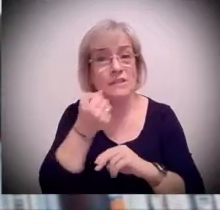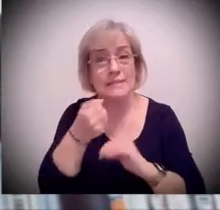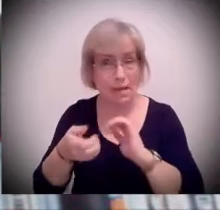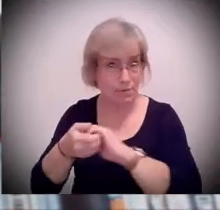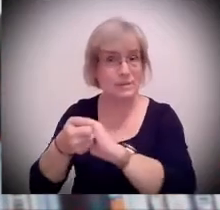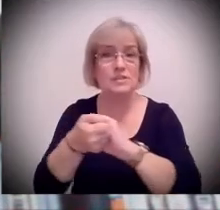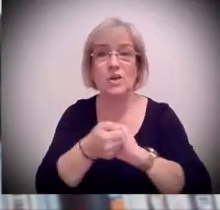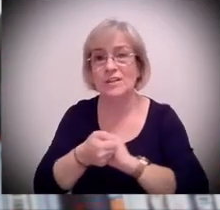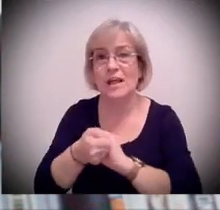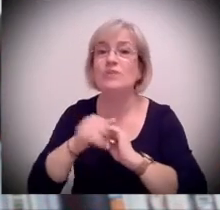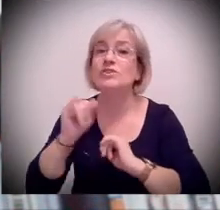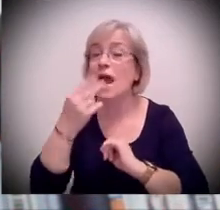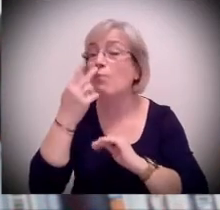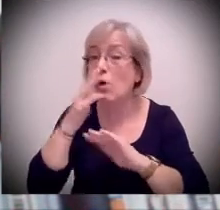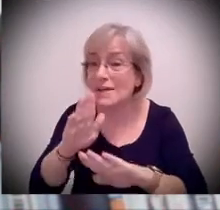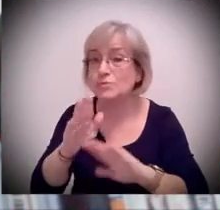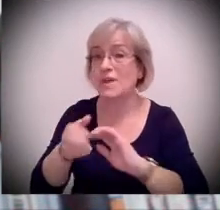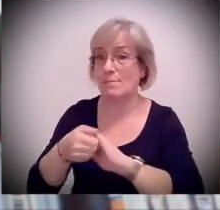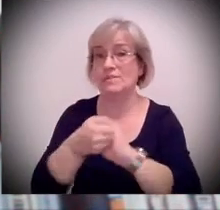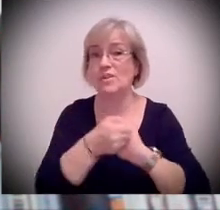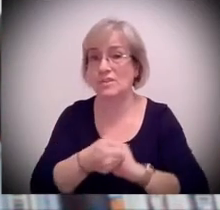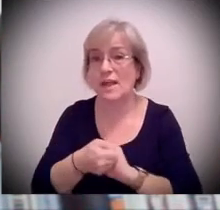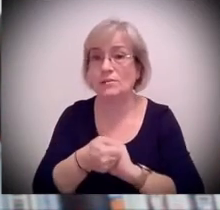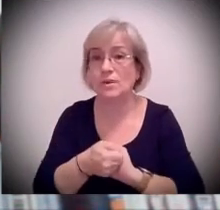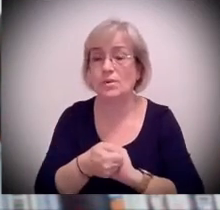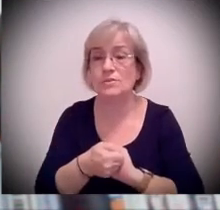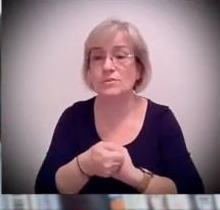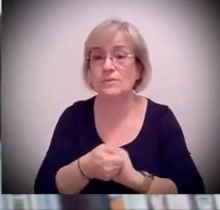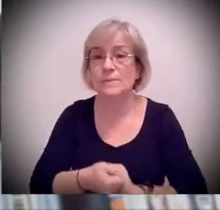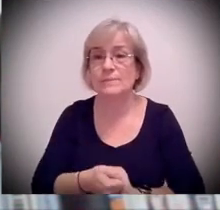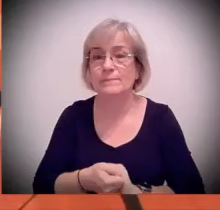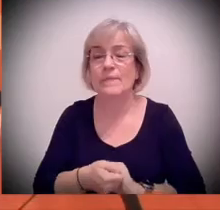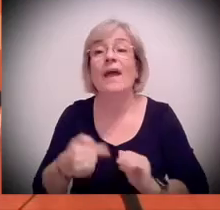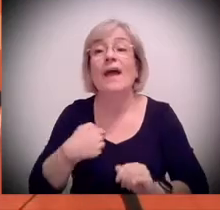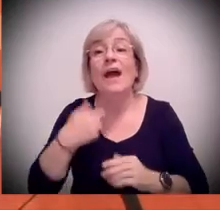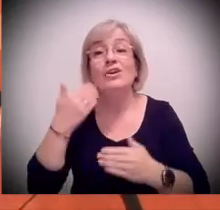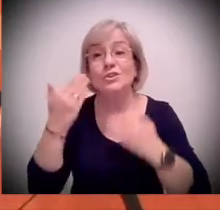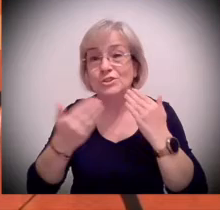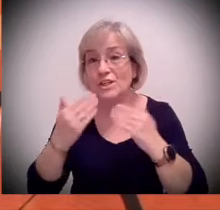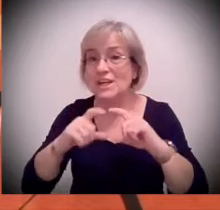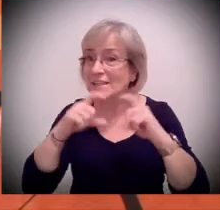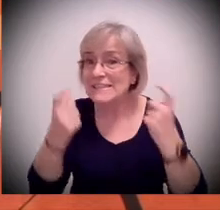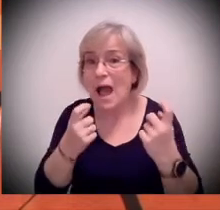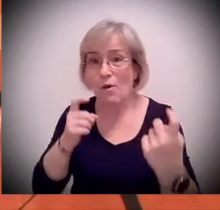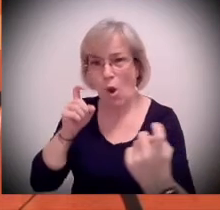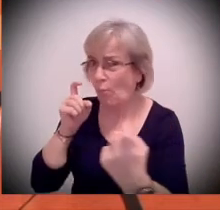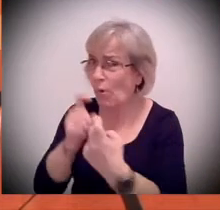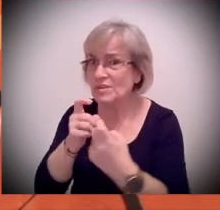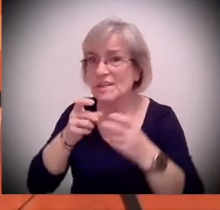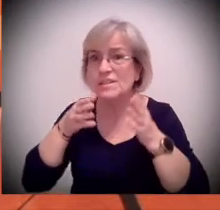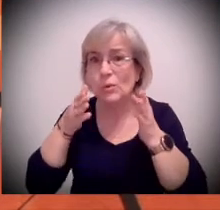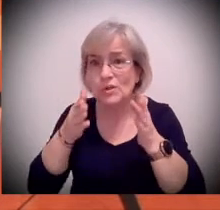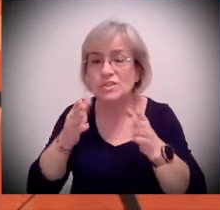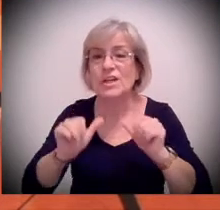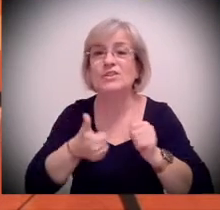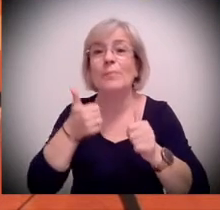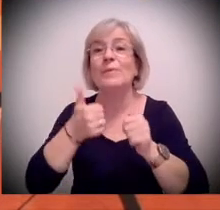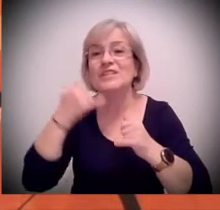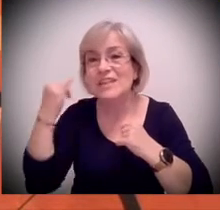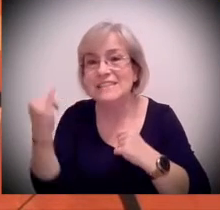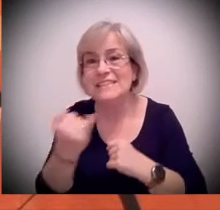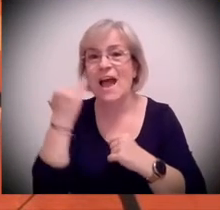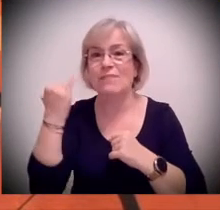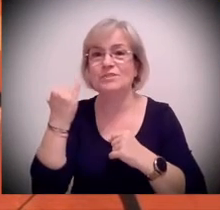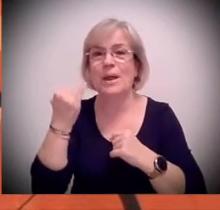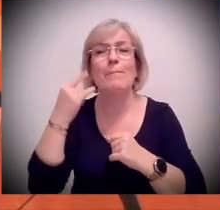w jaki sposób z niej korzystamy, w jaki sposób jej okazujemy. Życzę całej ulicznej opozycji,